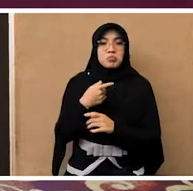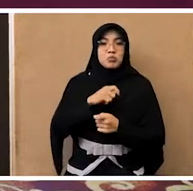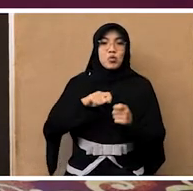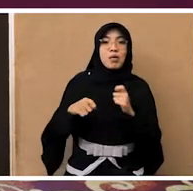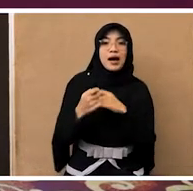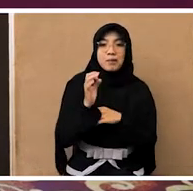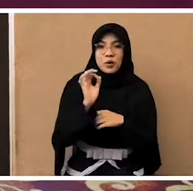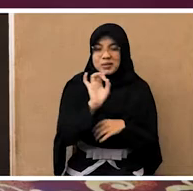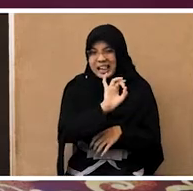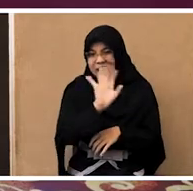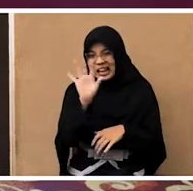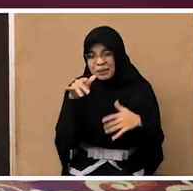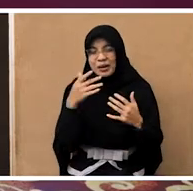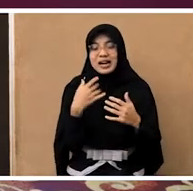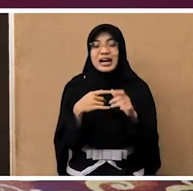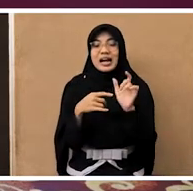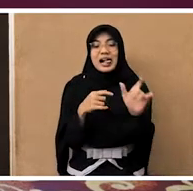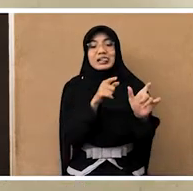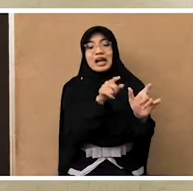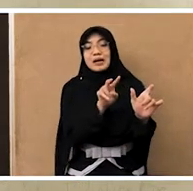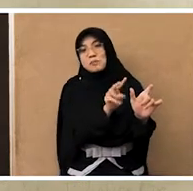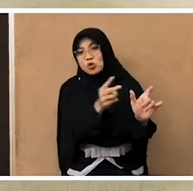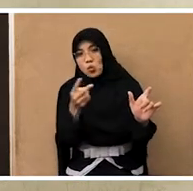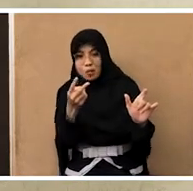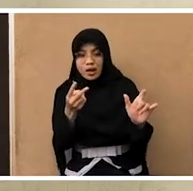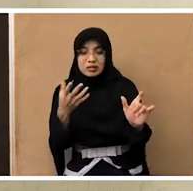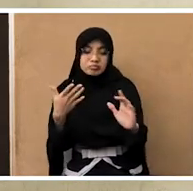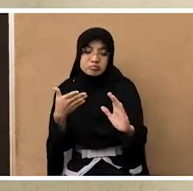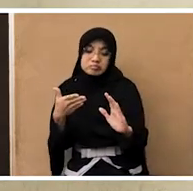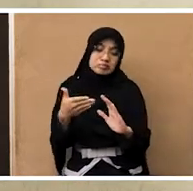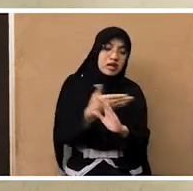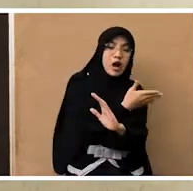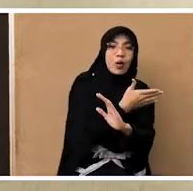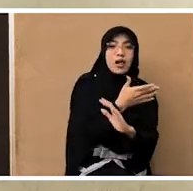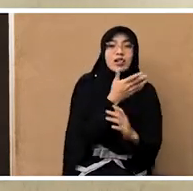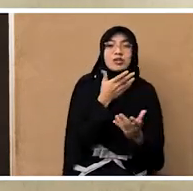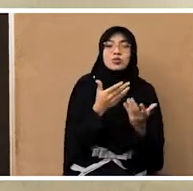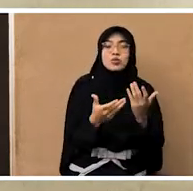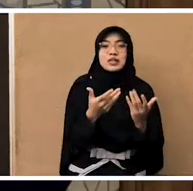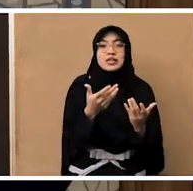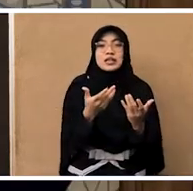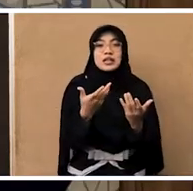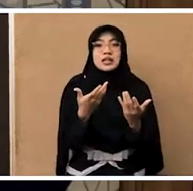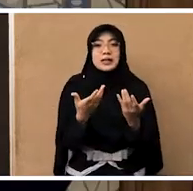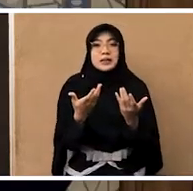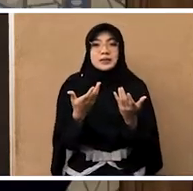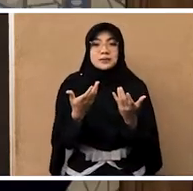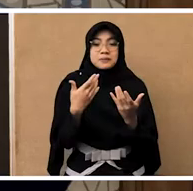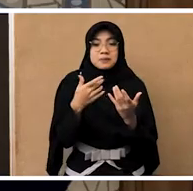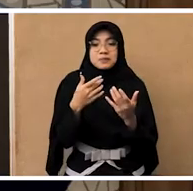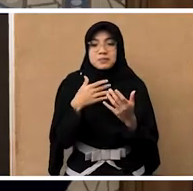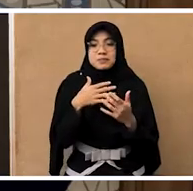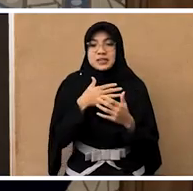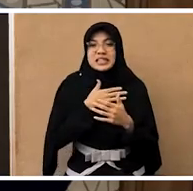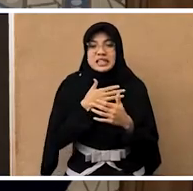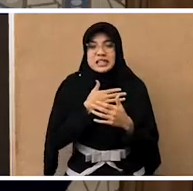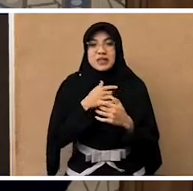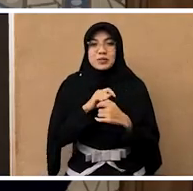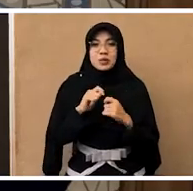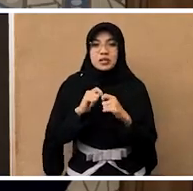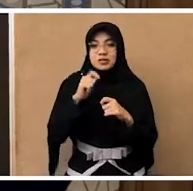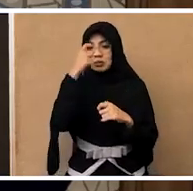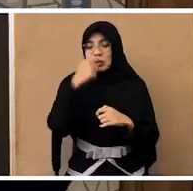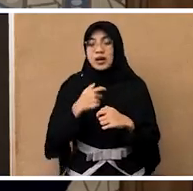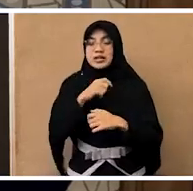selain perubahan istilah aja gitu Jadi yang tadinya eee apa menderita menjadi